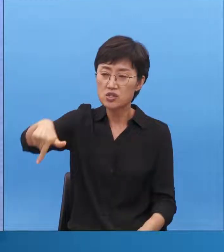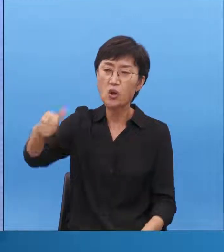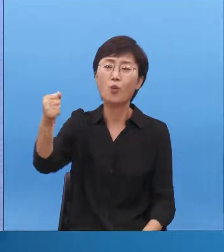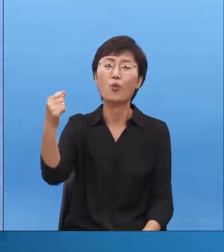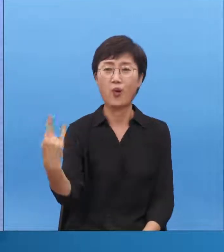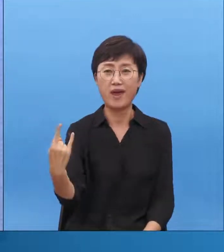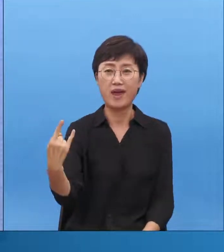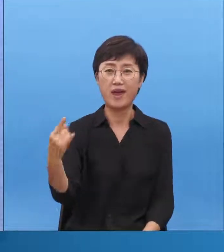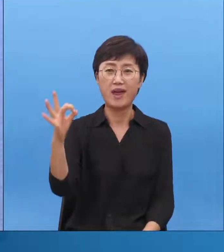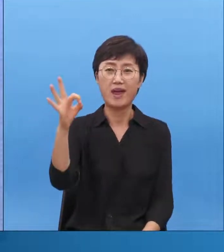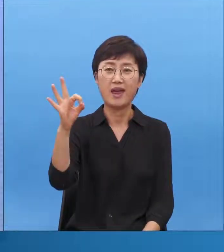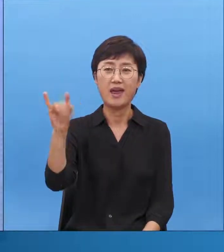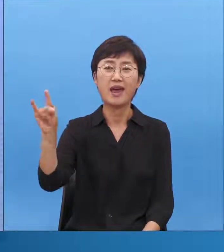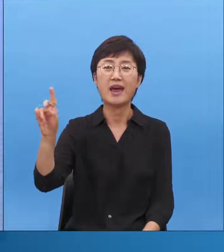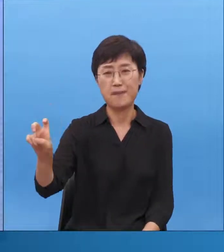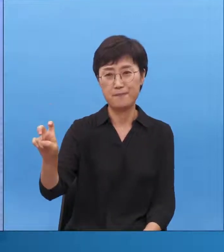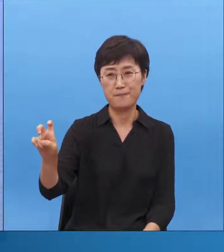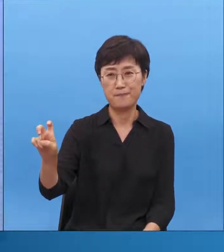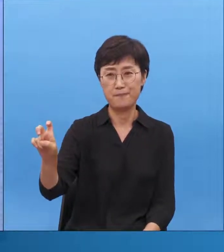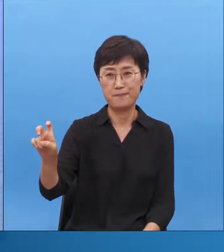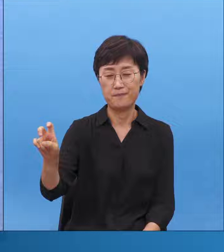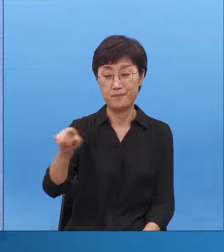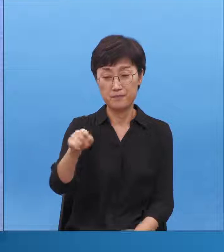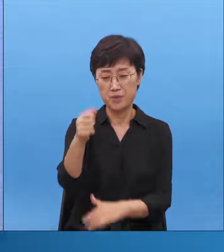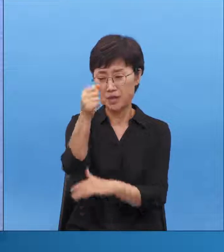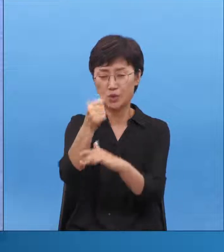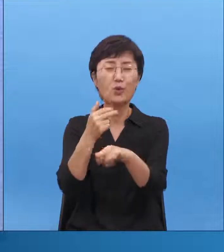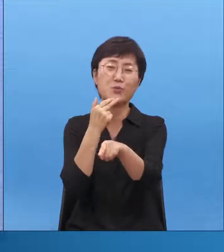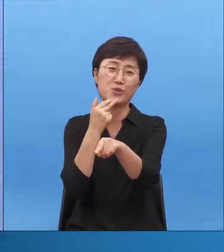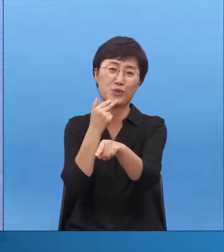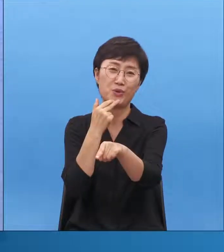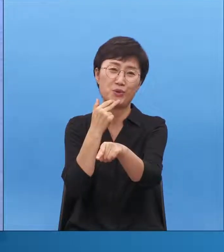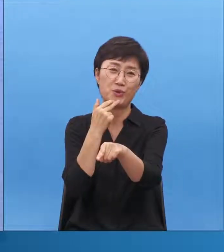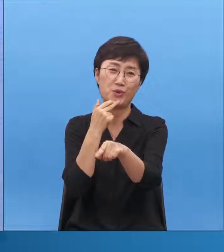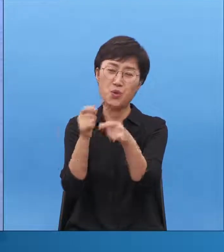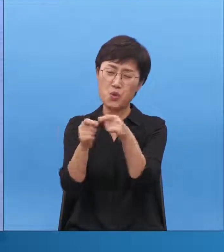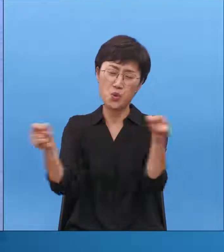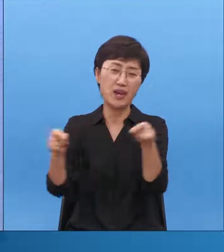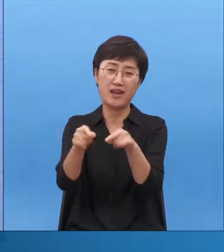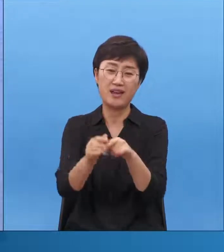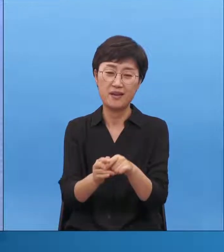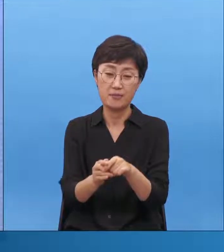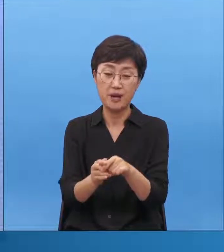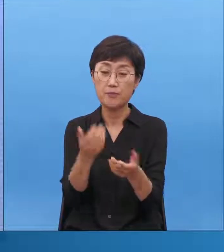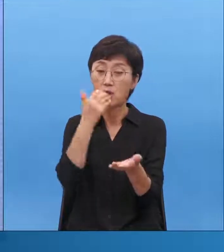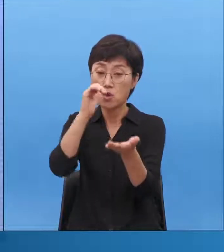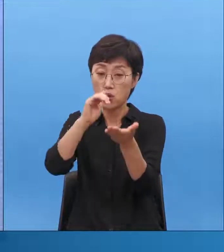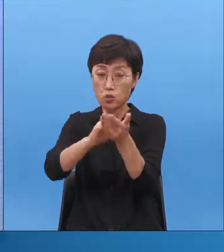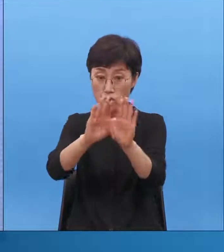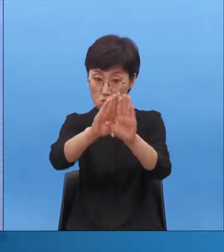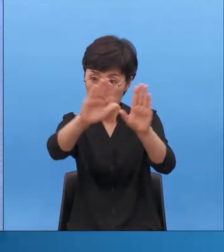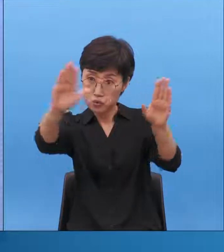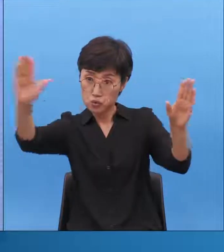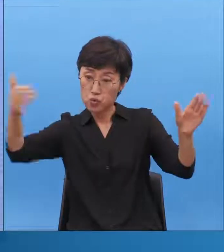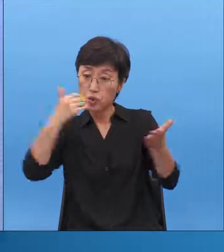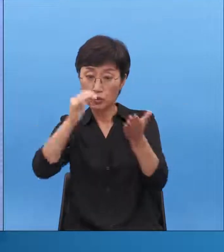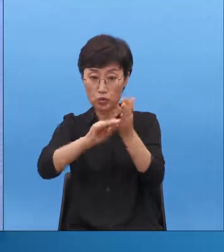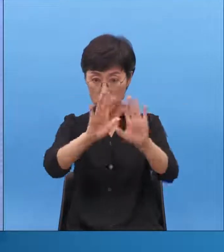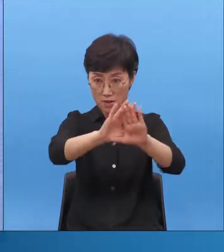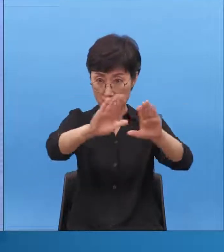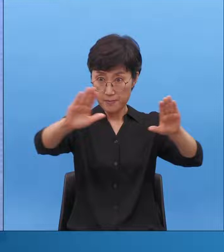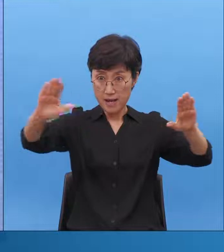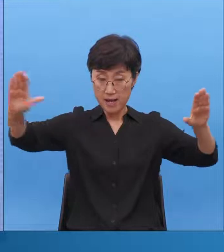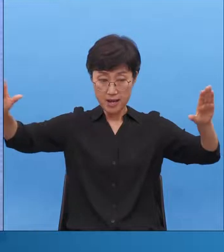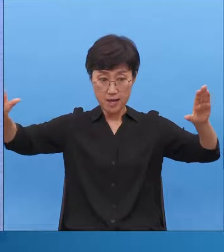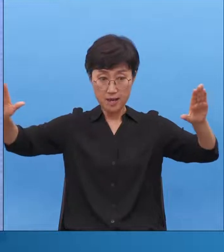되지죠. doesn't mold, it doesn't get old. 더 중요한 거는 이 바위 속에 있는 무덤이란 거는 바위는 넓은 곳을 볼 수